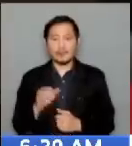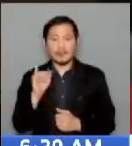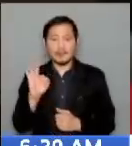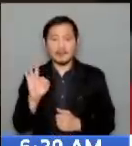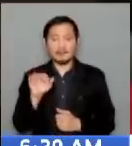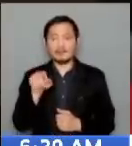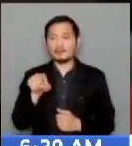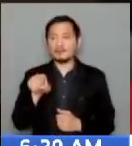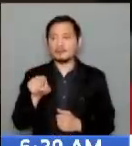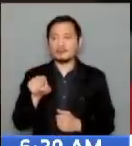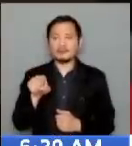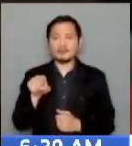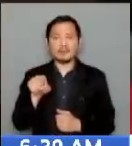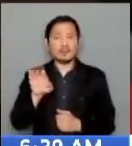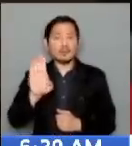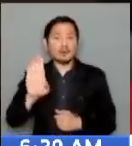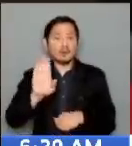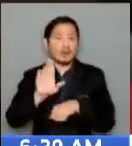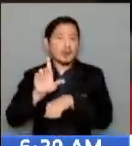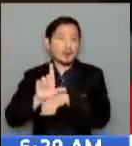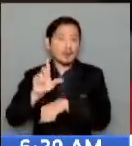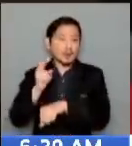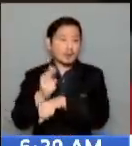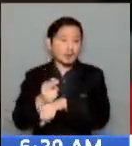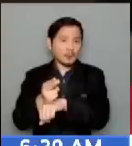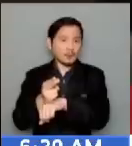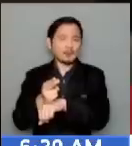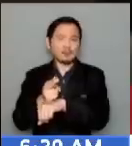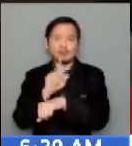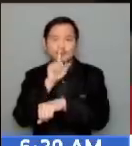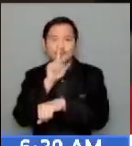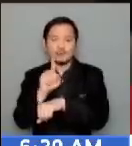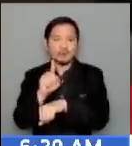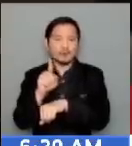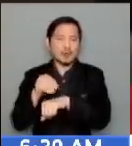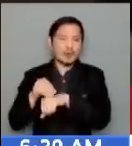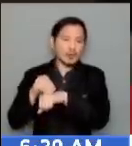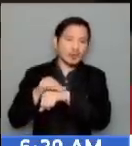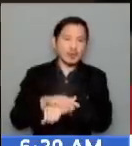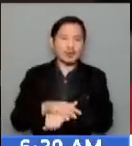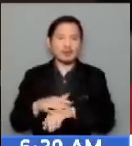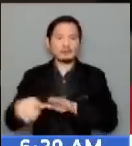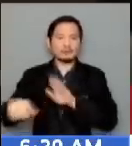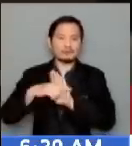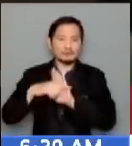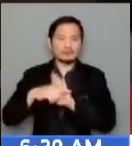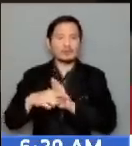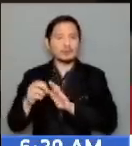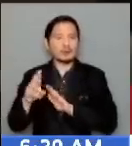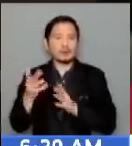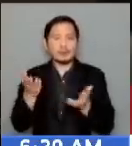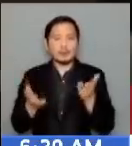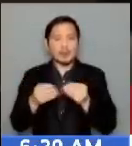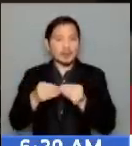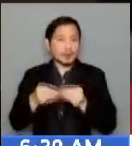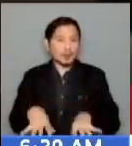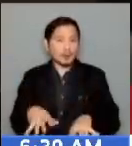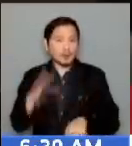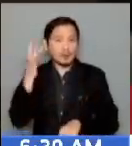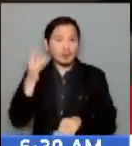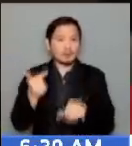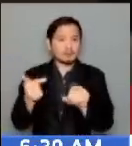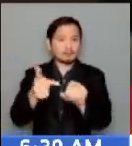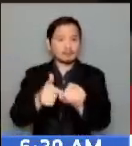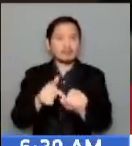whose livelihoods are in danger or in danger of losing their livelihoods because of the increase in the oil, baka yun ang